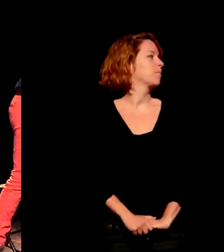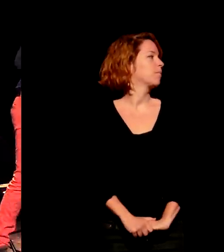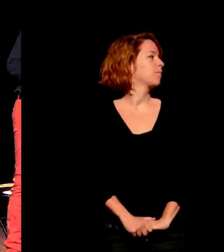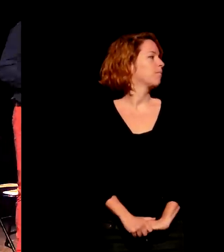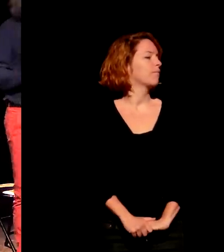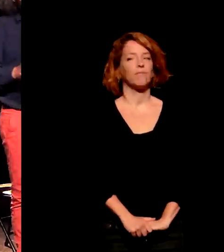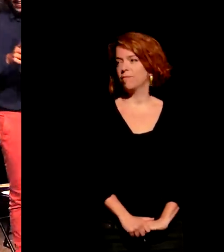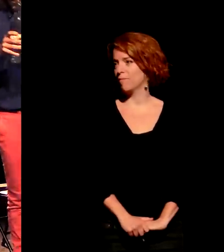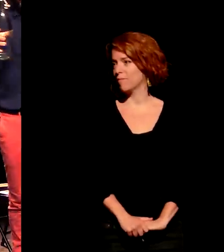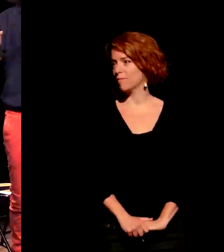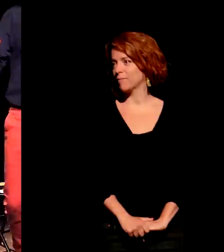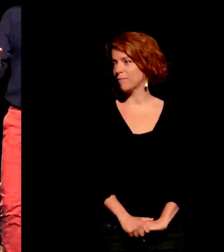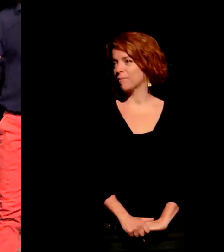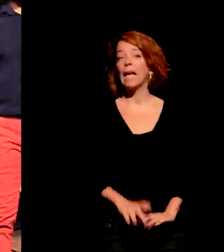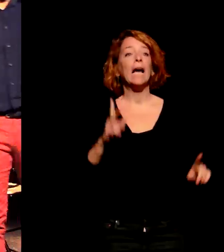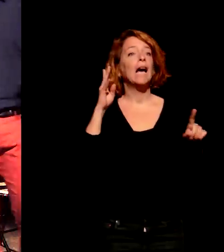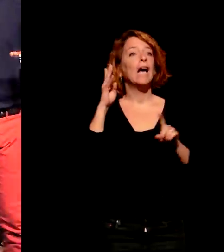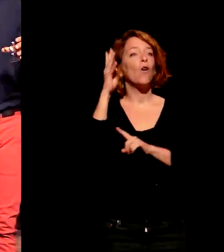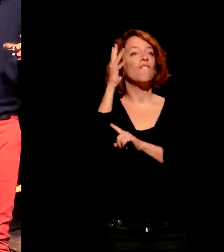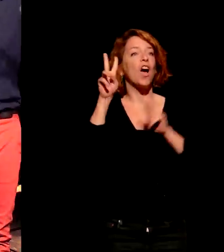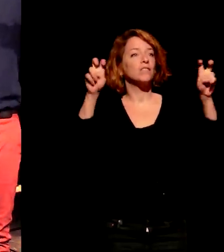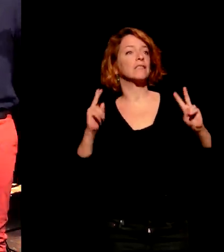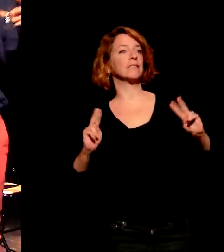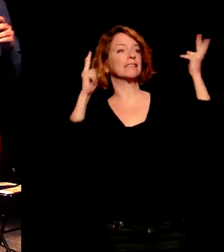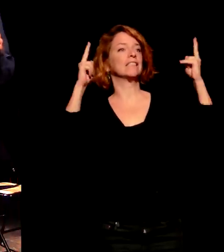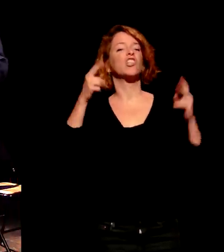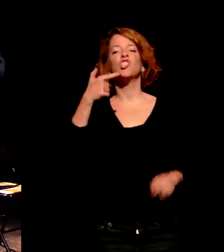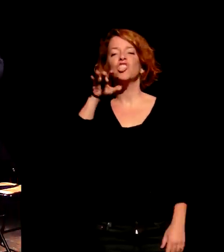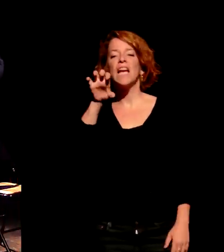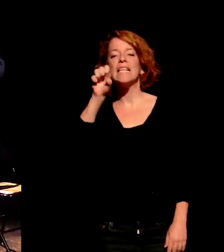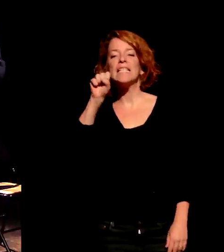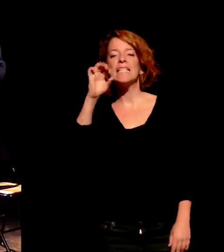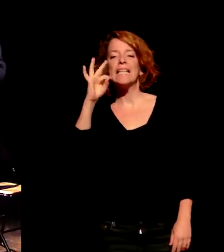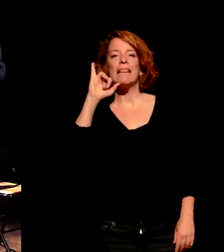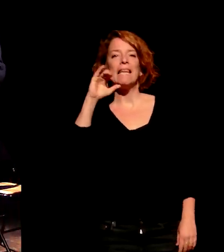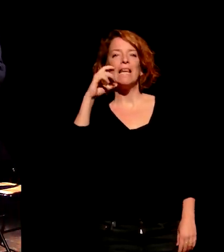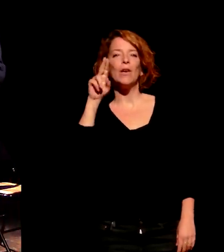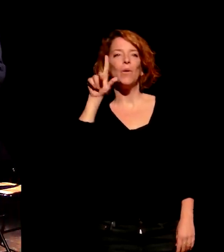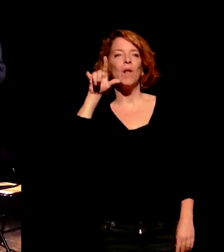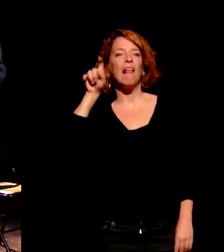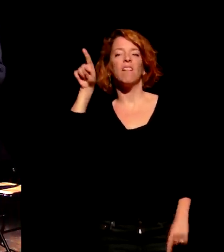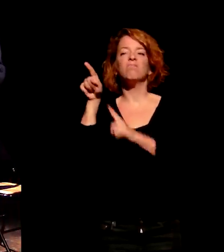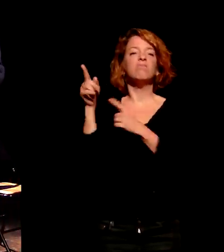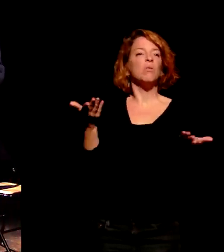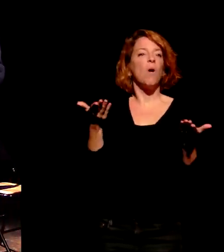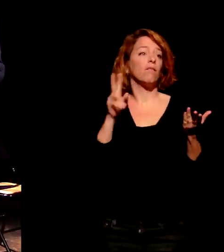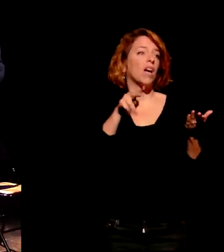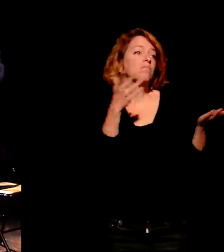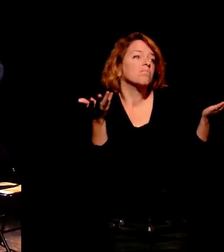gesticulée, il y a quelques conférenciers dans la salle, hein, gesticulant. On n'a pas encore bien théorisé qu'est-ce que